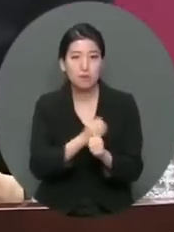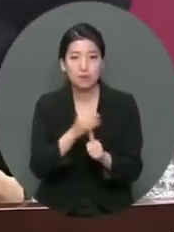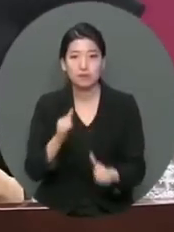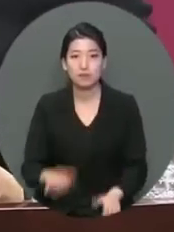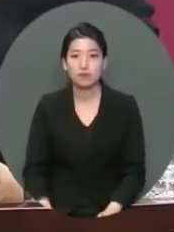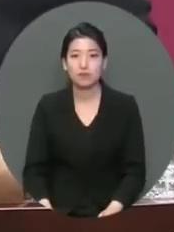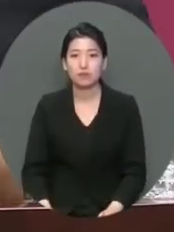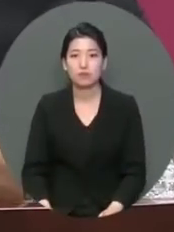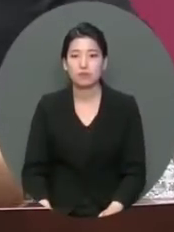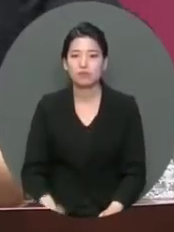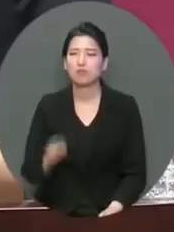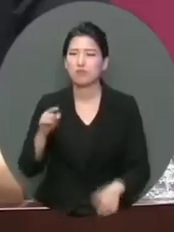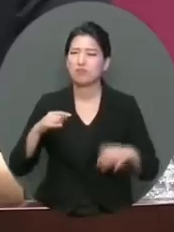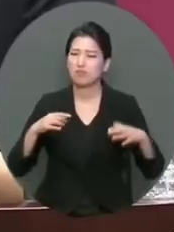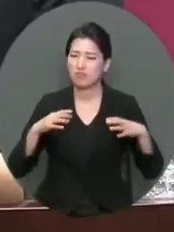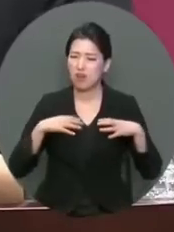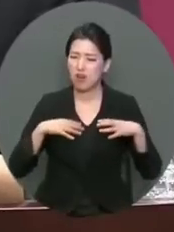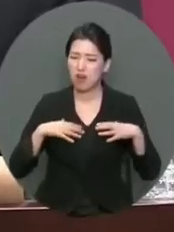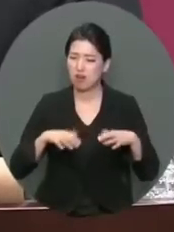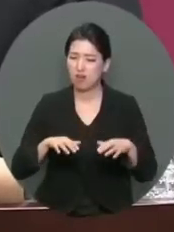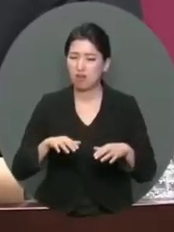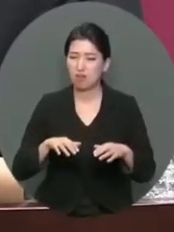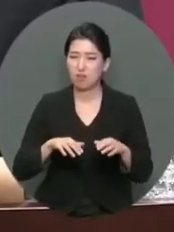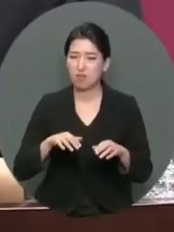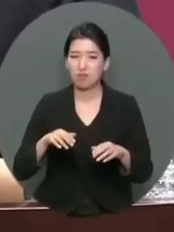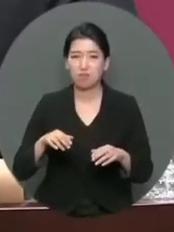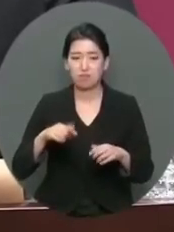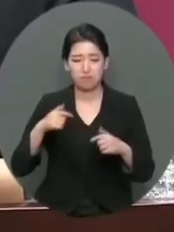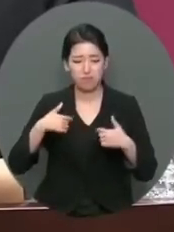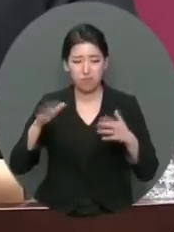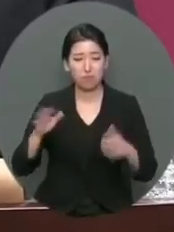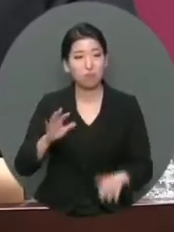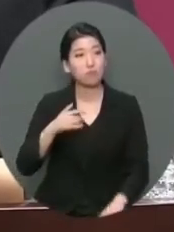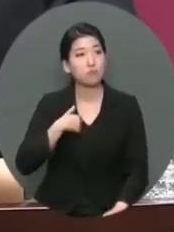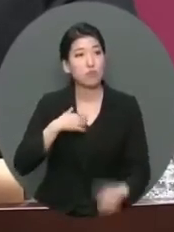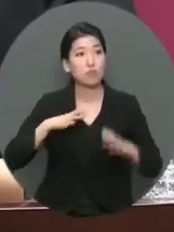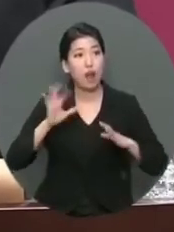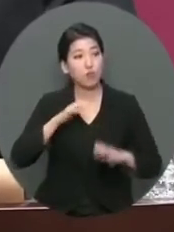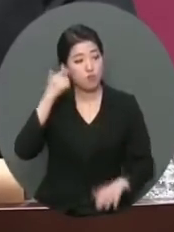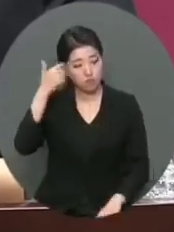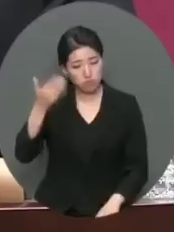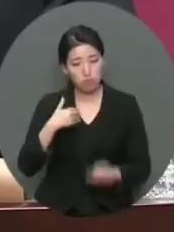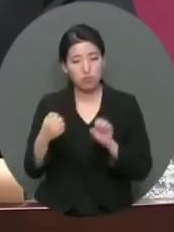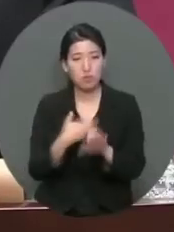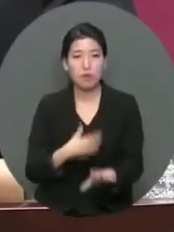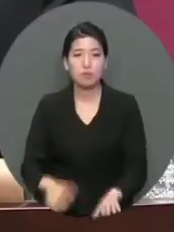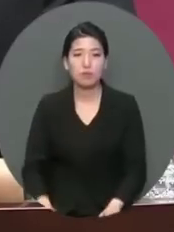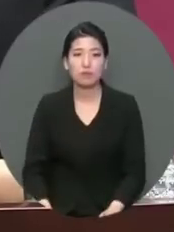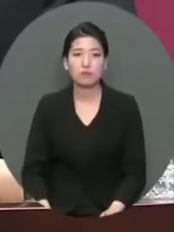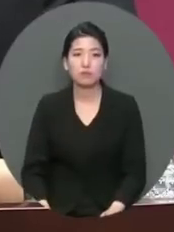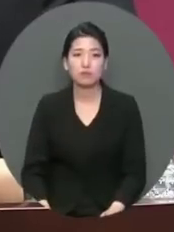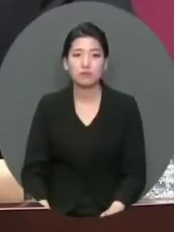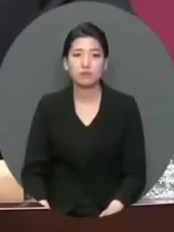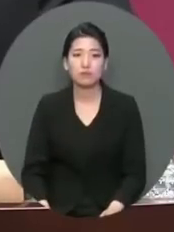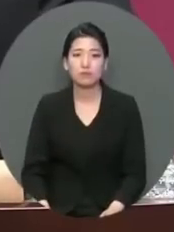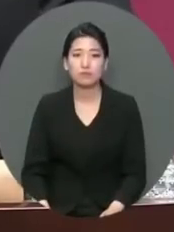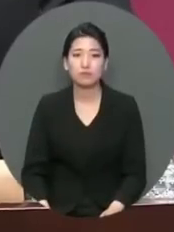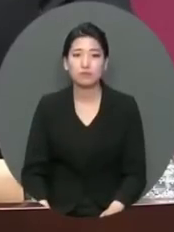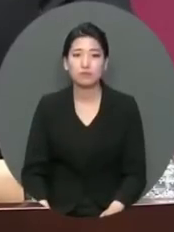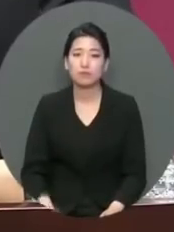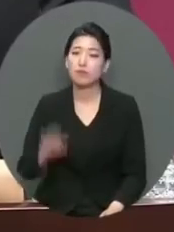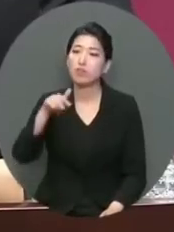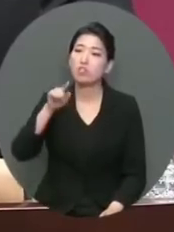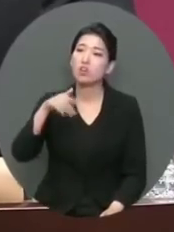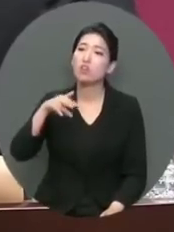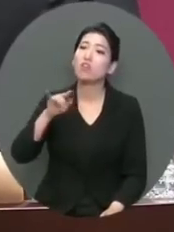거는 자랑할 거리가 아니라고 봅니다. 제가 자랑한 게 아니라 물어서 대답한 겁니다. 좀 제가 정청래